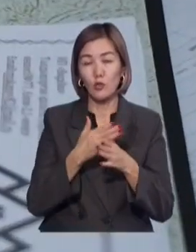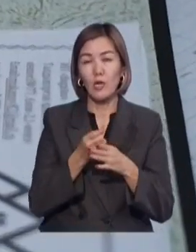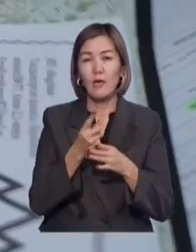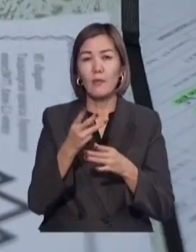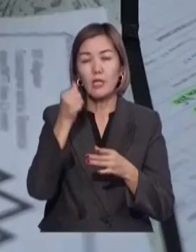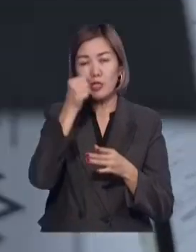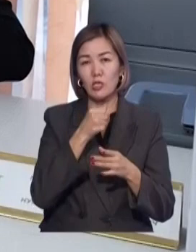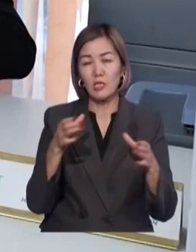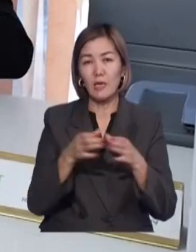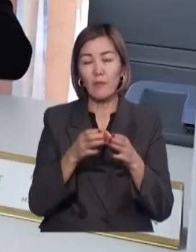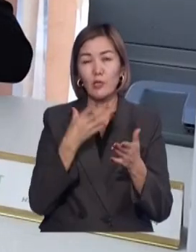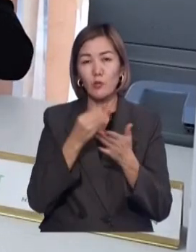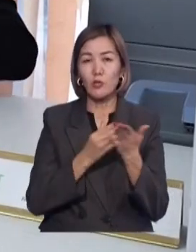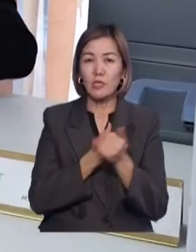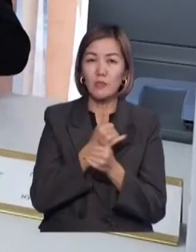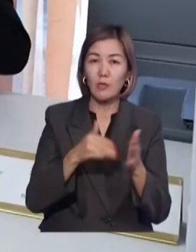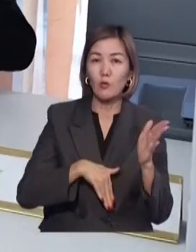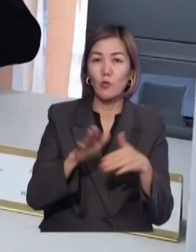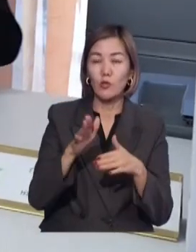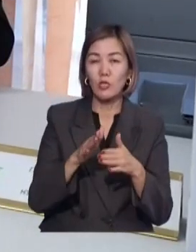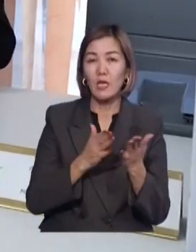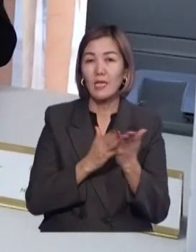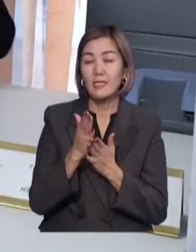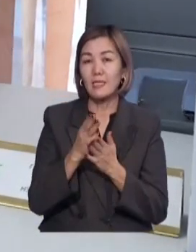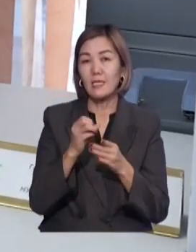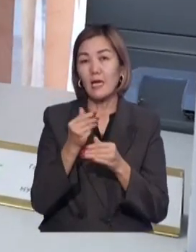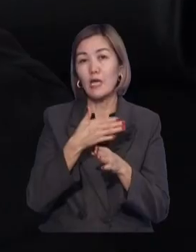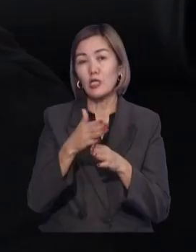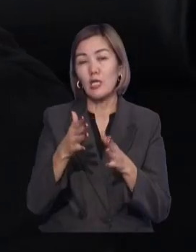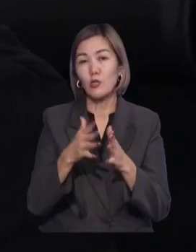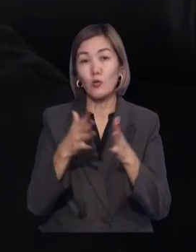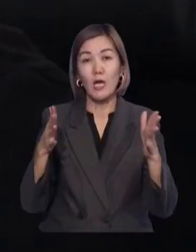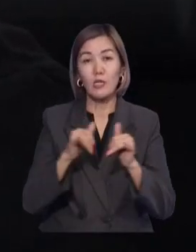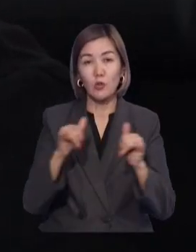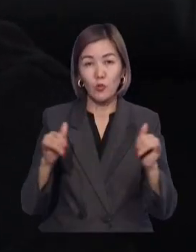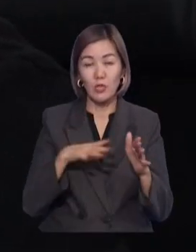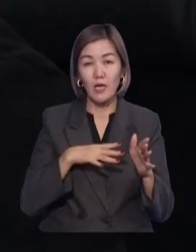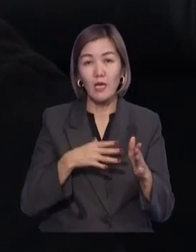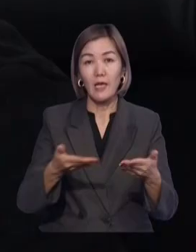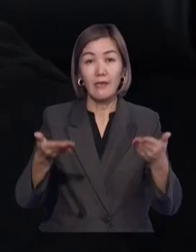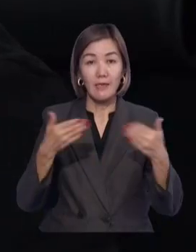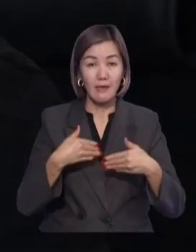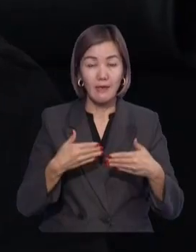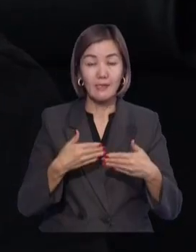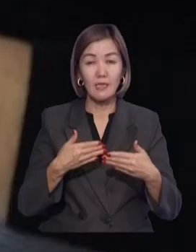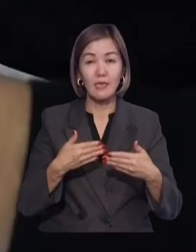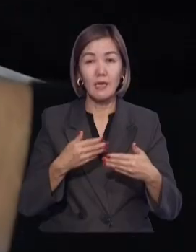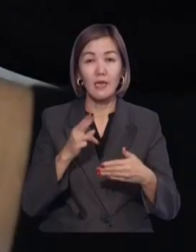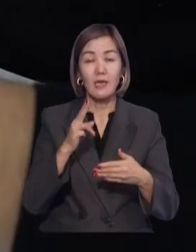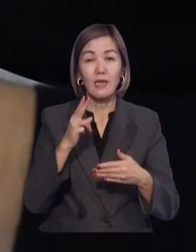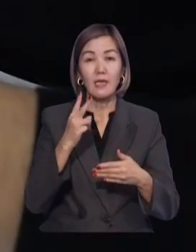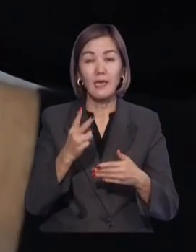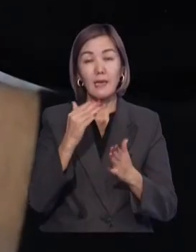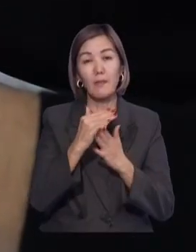бері корпорация өз қызметін жақсартып, секторды қаржыландыру көлемін арттыруда. Кеңес алу үшін және Кеңдала 2